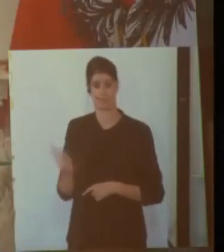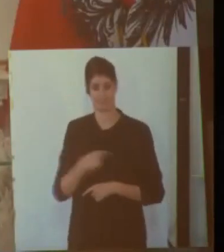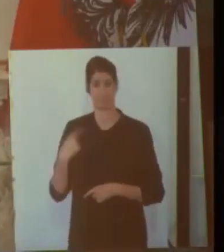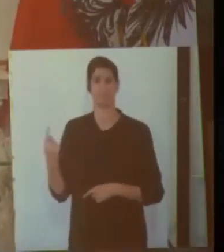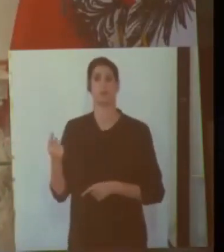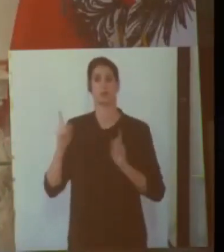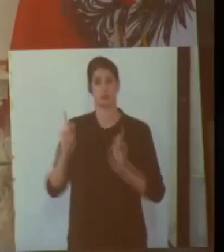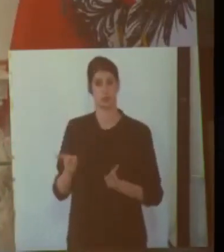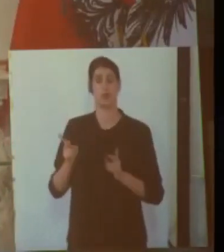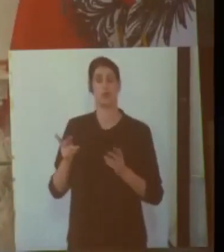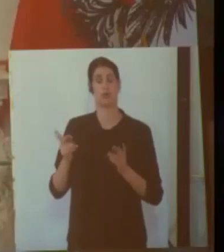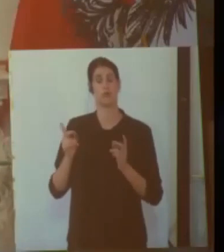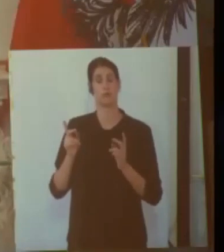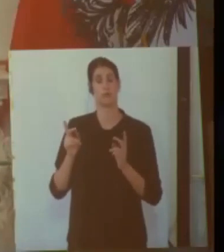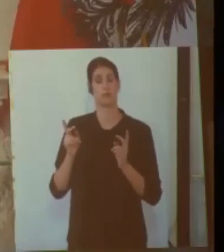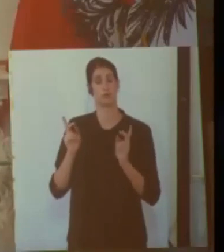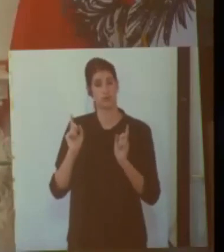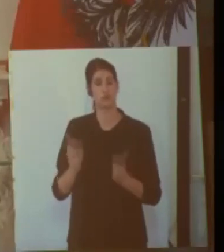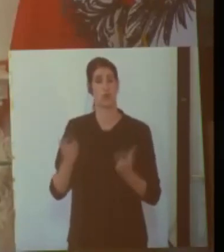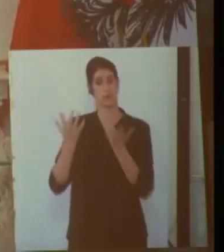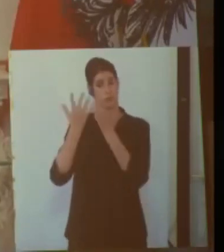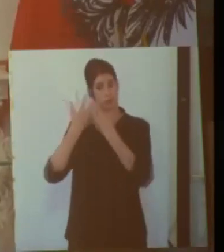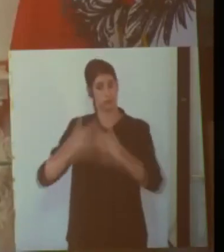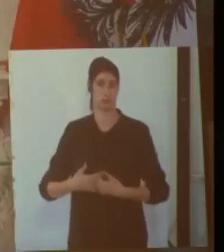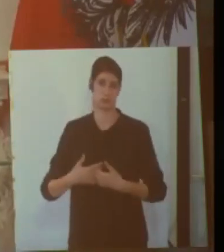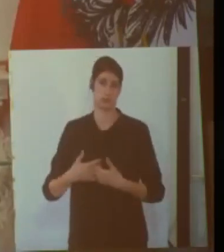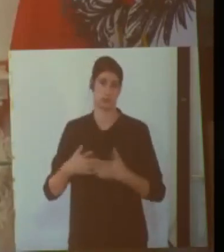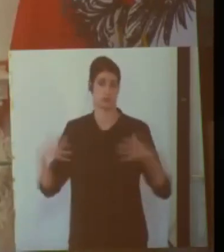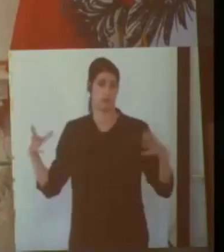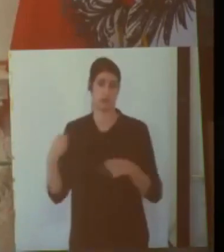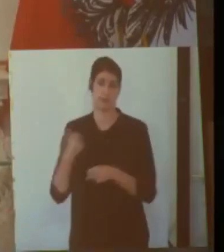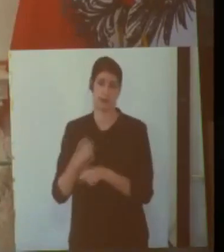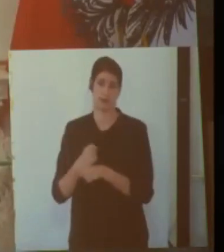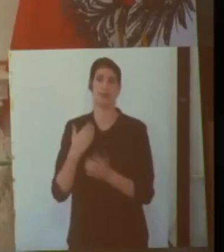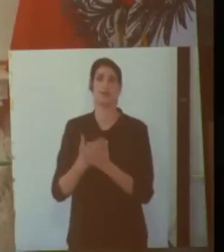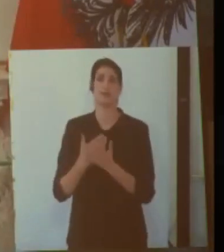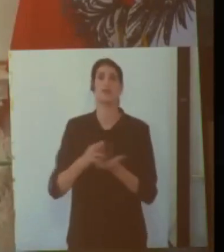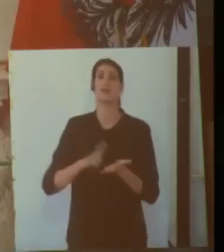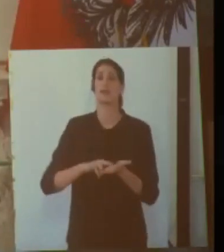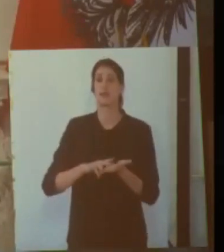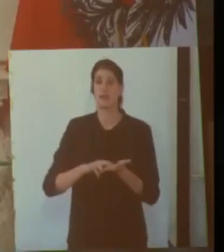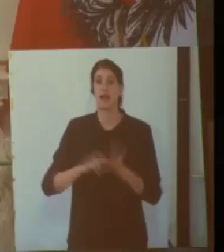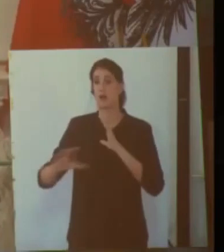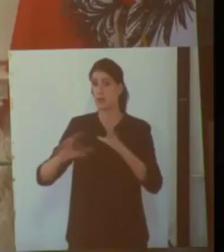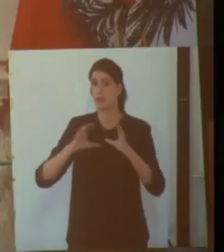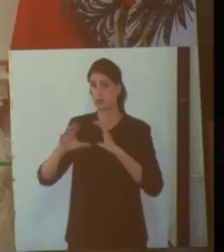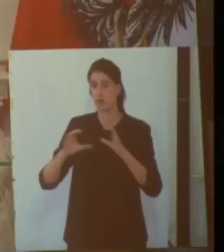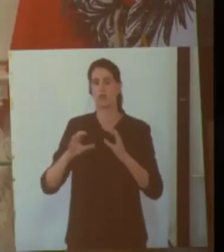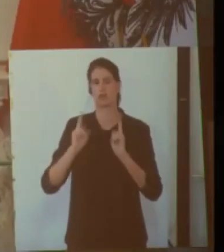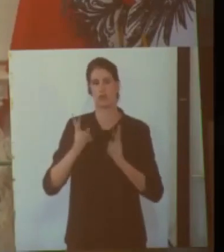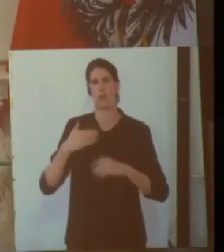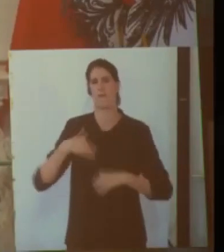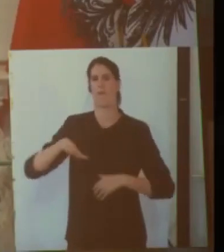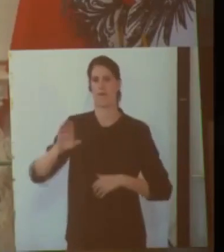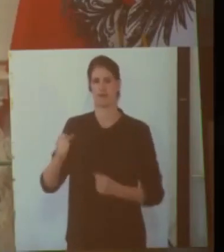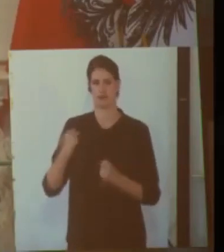Halbjahr bestmöglich funktioniert und werden dafür verstärkt auf digitale Kommunikationskanäle setzen, selbst wenn der